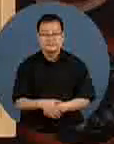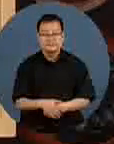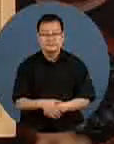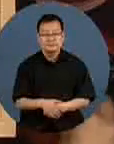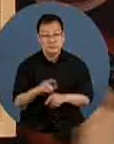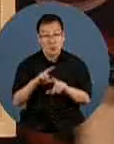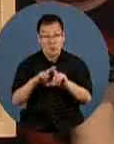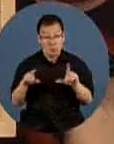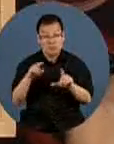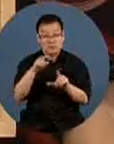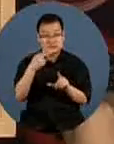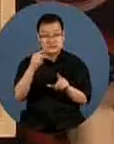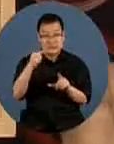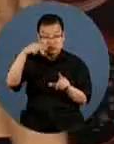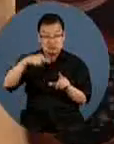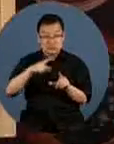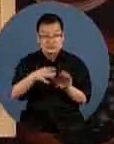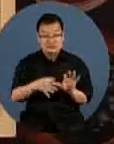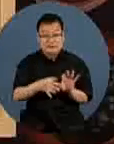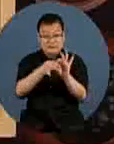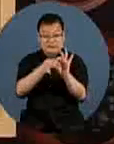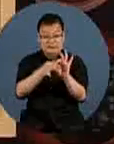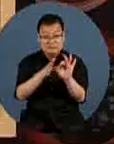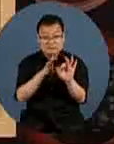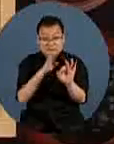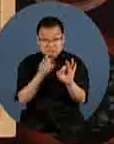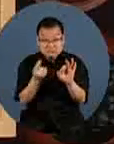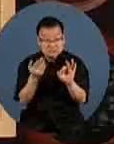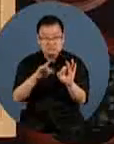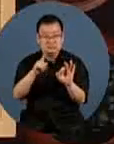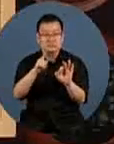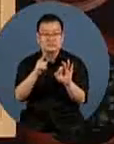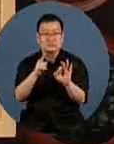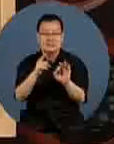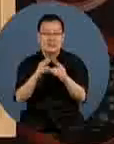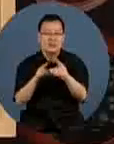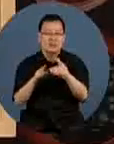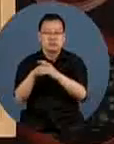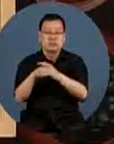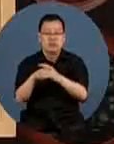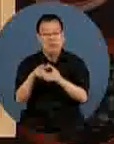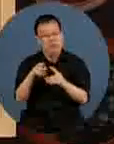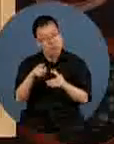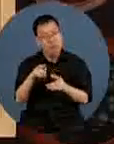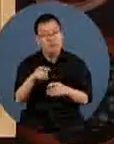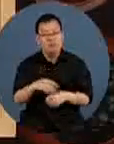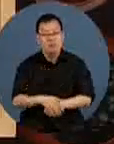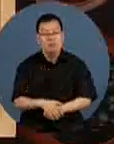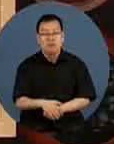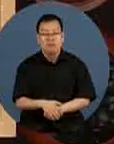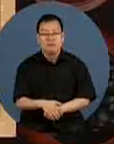자, 보통은 단수가 되니까 있기 마련인데 네, 뚫고 나오는 수가 좋았습니다.